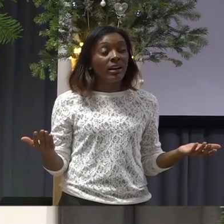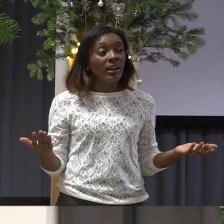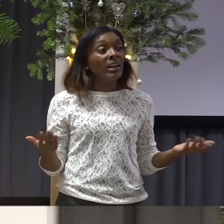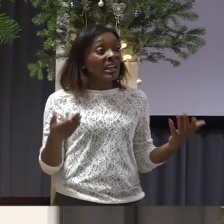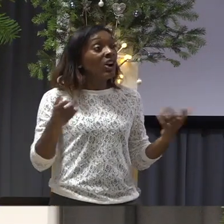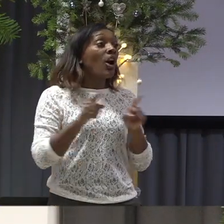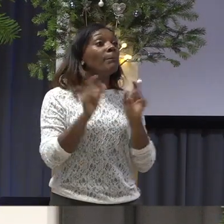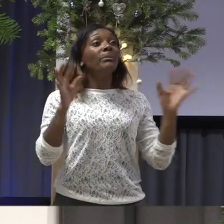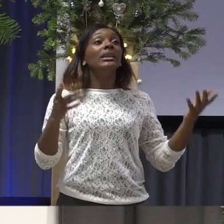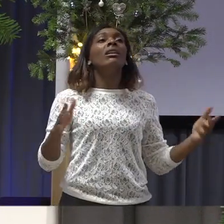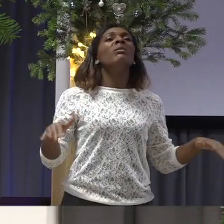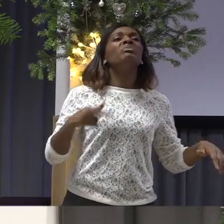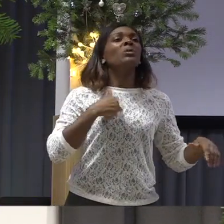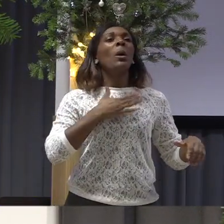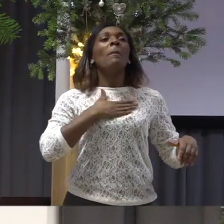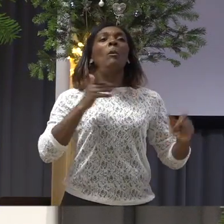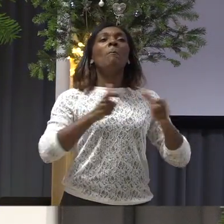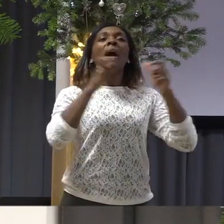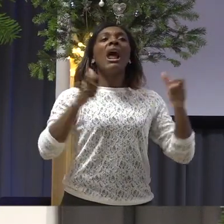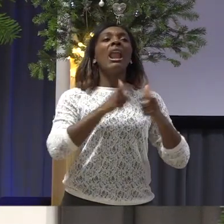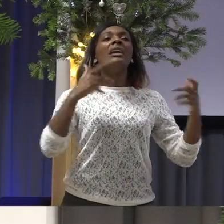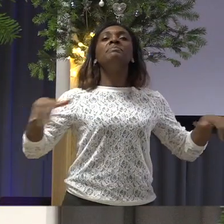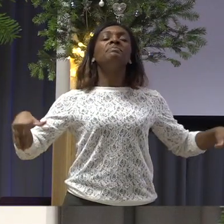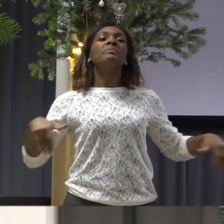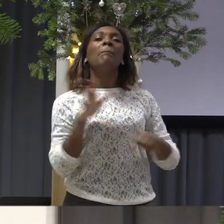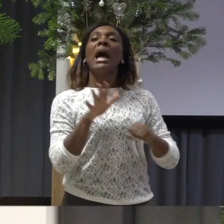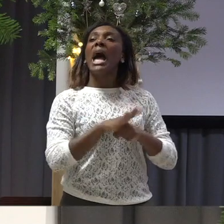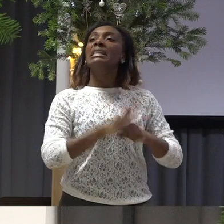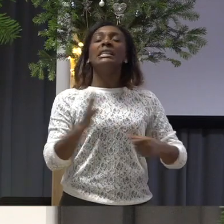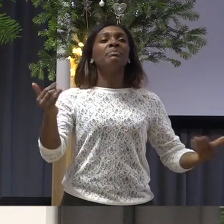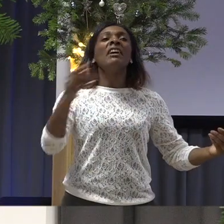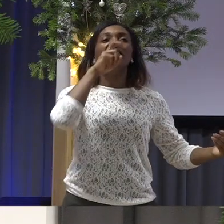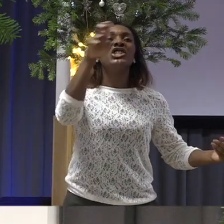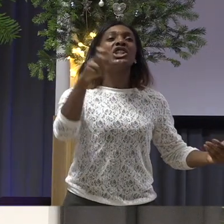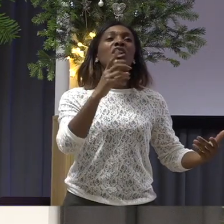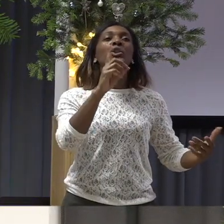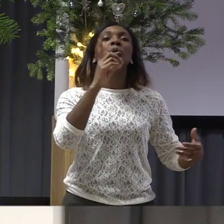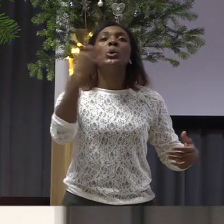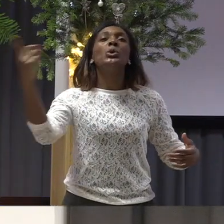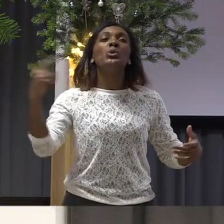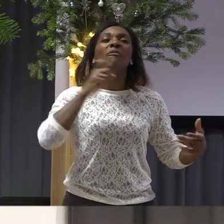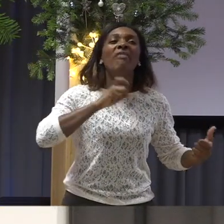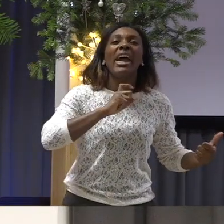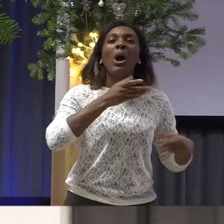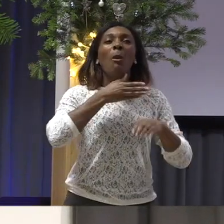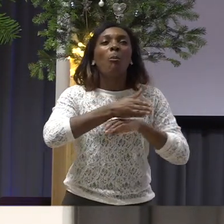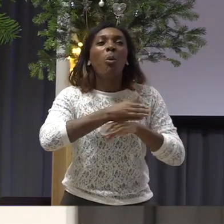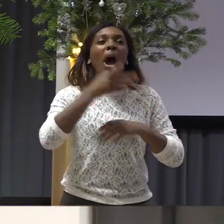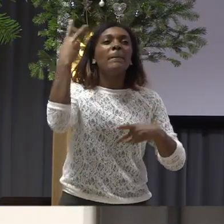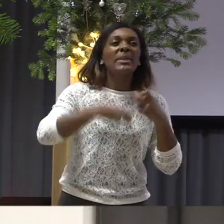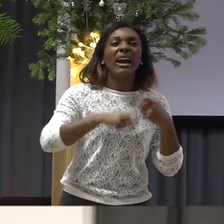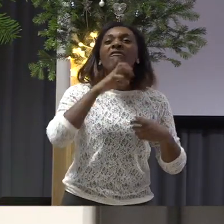plein, ramenez-moi ça. Ils lui ont ramené. Il a été loué les dieux d'argent, les dieux d'or, des reins, des fers, de bois, des